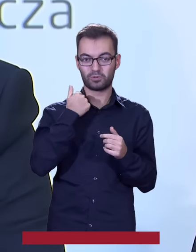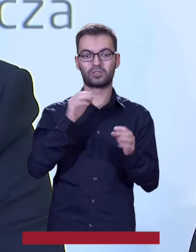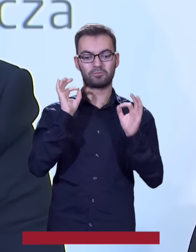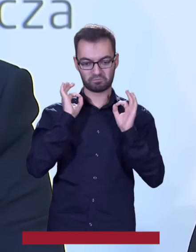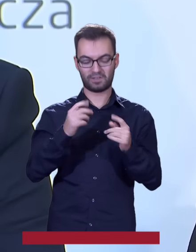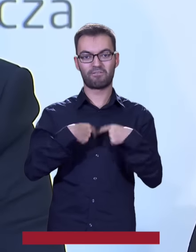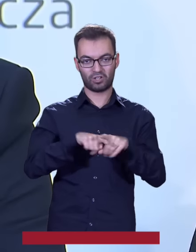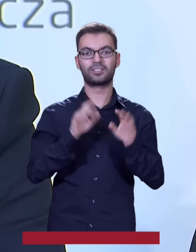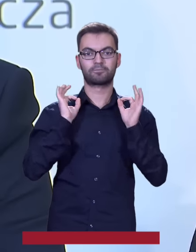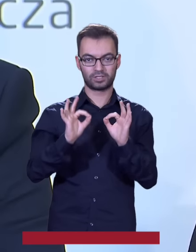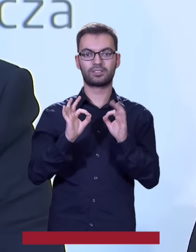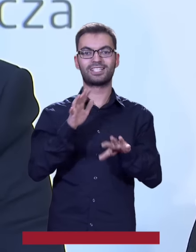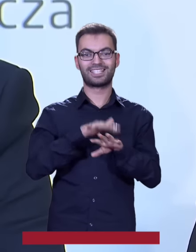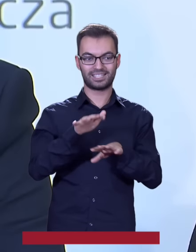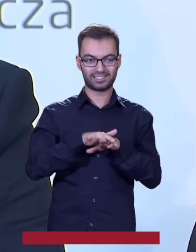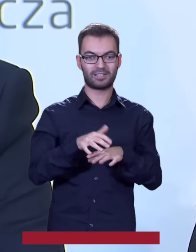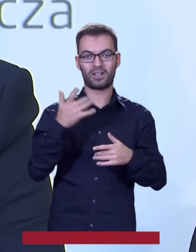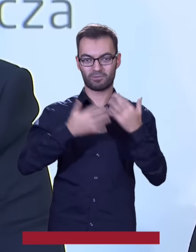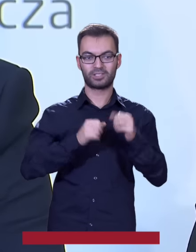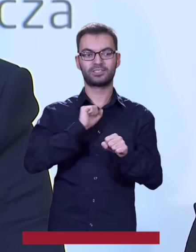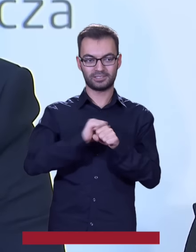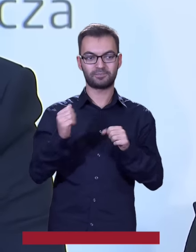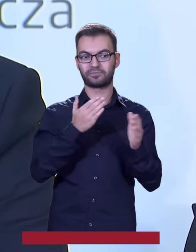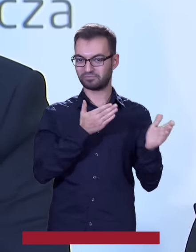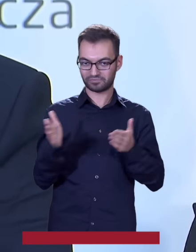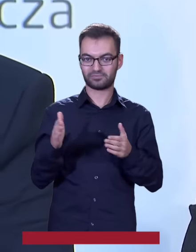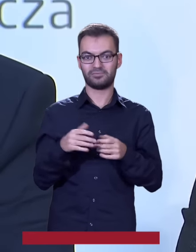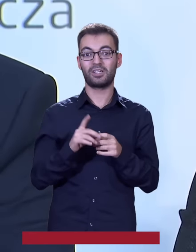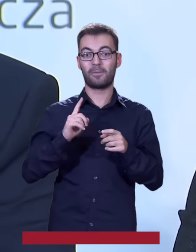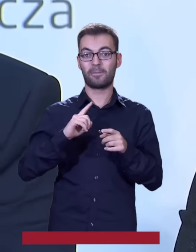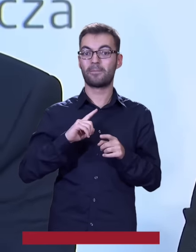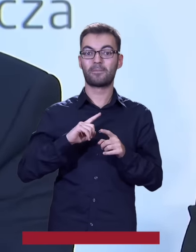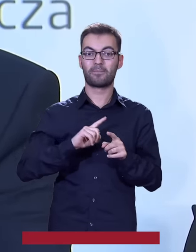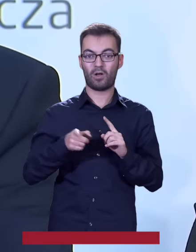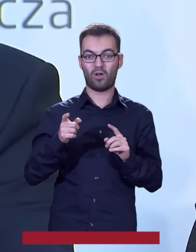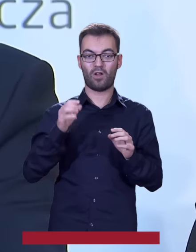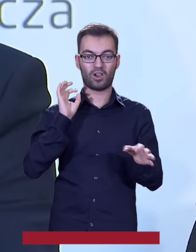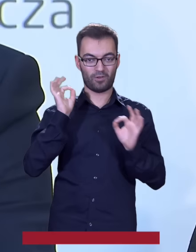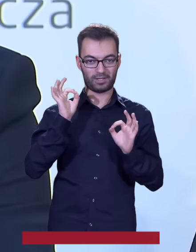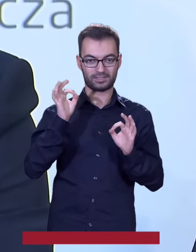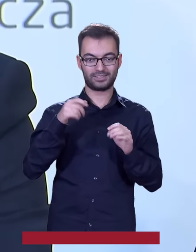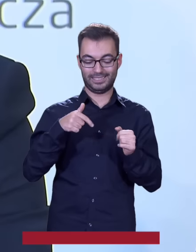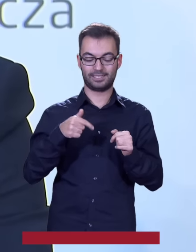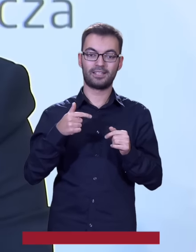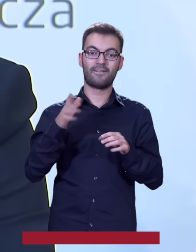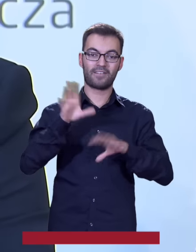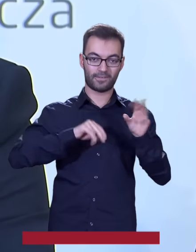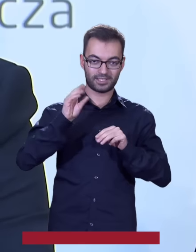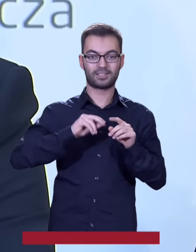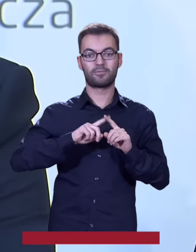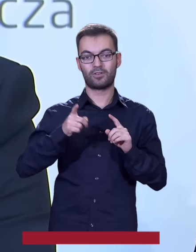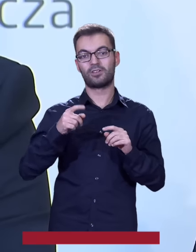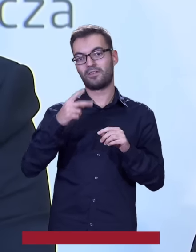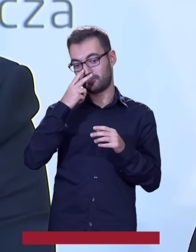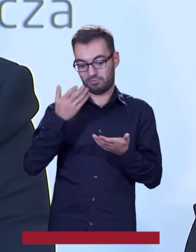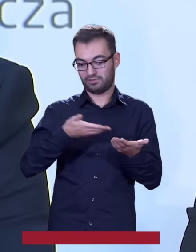przeprowadzone. System informatyczny jest przygotowany, zresztą po komunikatach Państwowej Komisji, komunikatach frekwencyjnych, widzimy, że ten